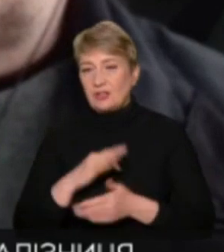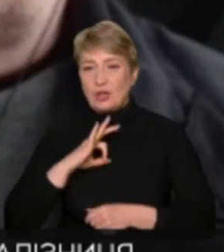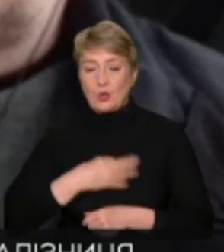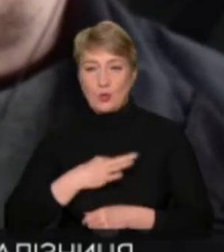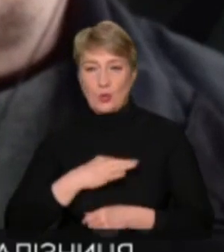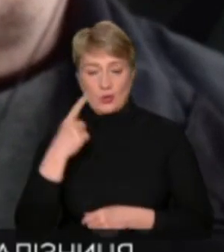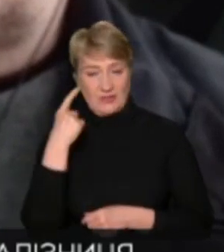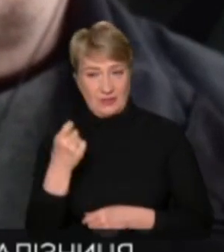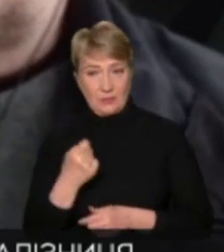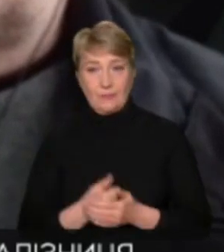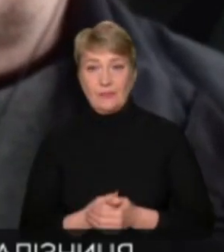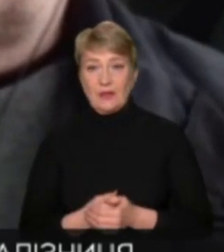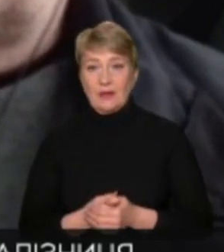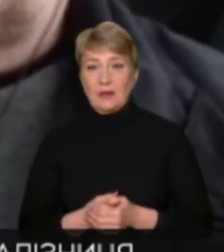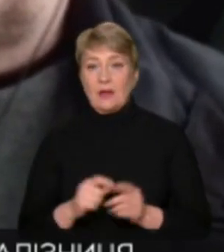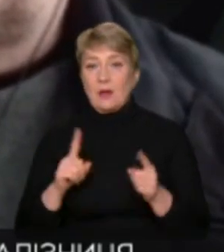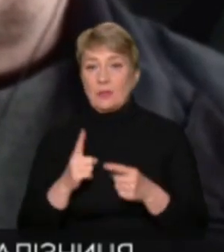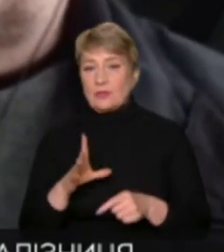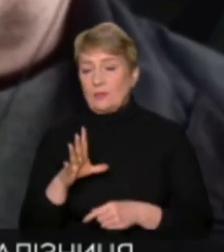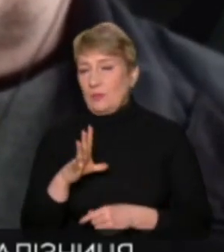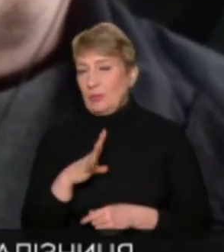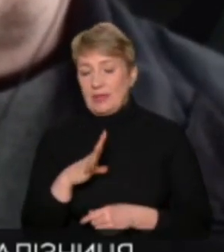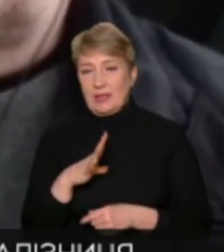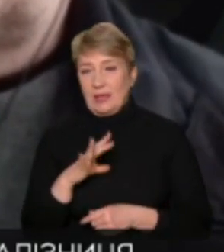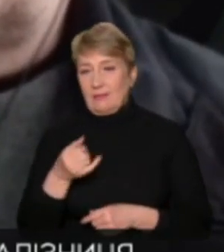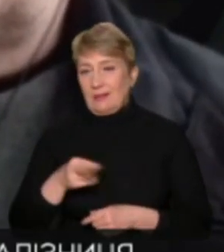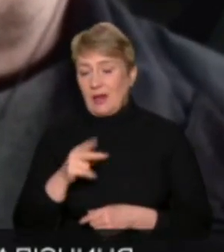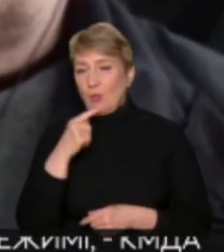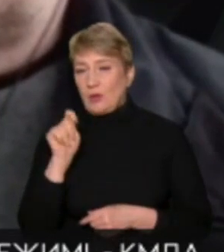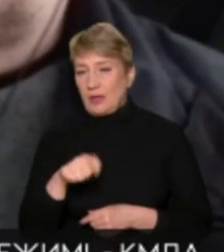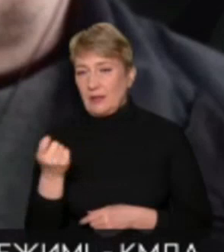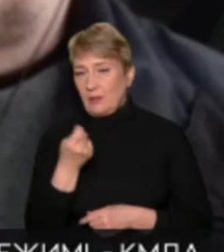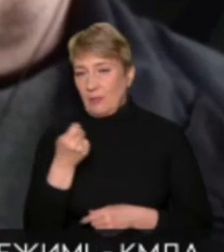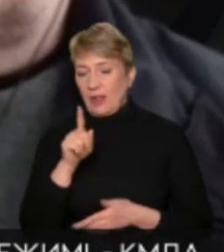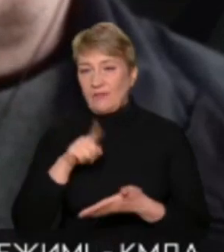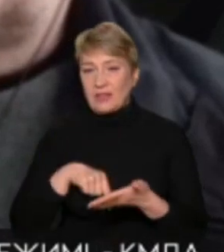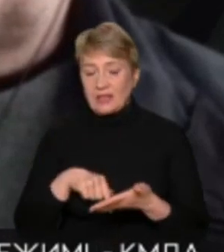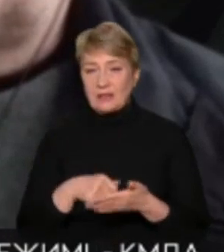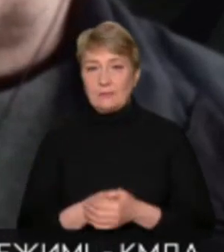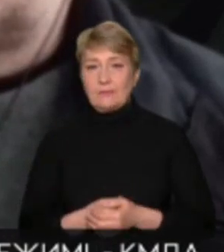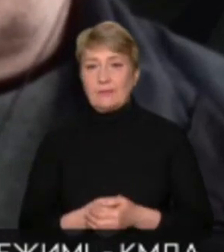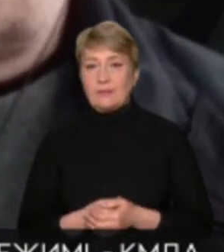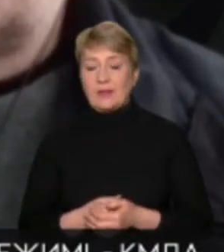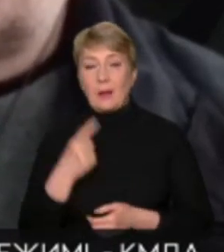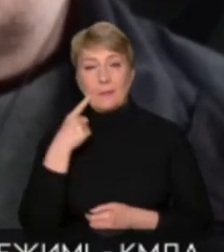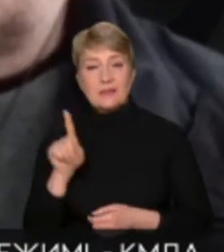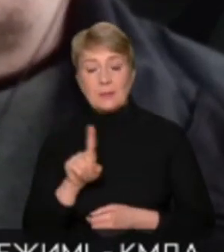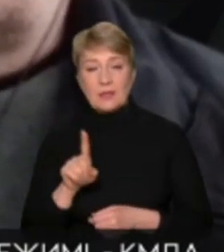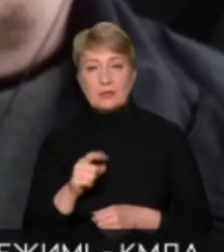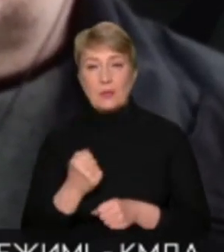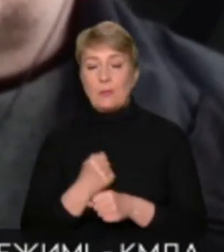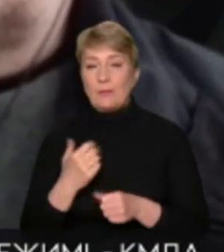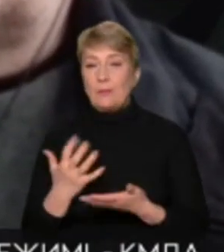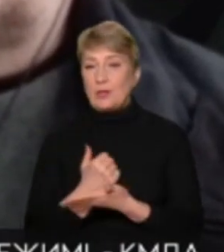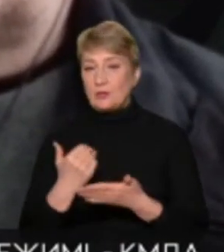війни в Україні. Вони так само були чомусь песимістичні для України, але ми знаємо, що після цього почалося, так, і просування нашої